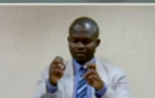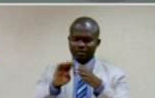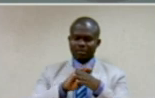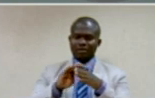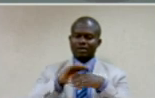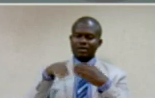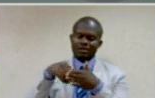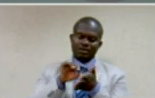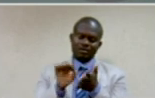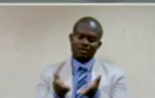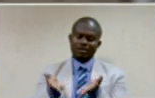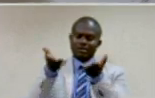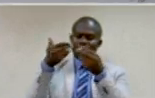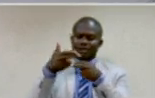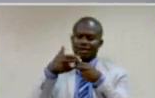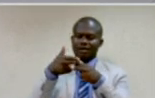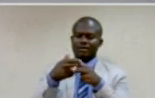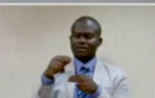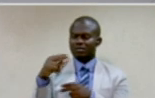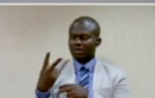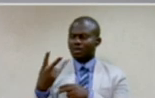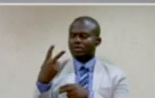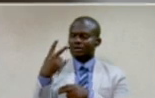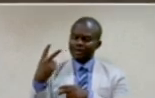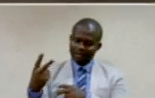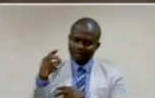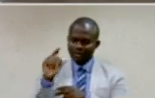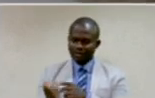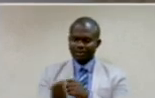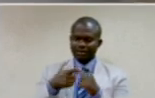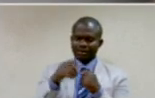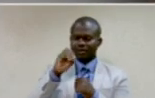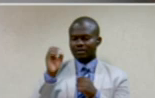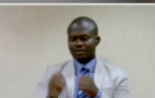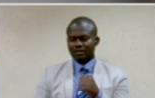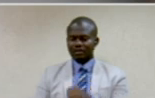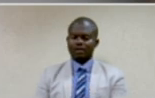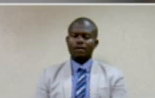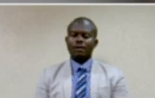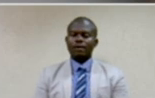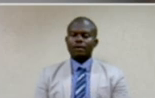ishoramari ryanditswe ryazamutse ku gipimo cya 22.6%.